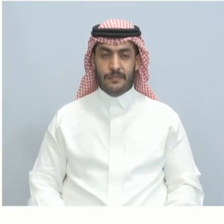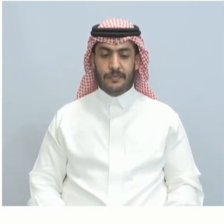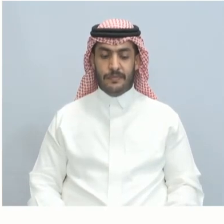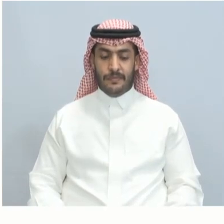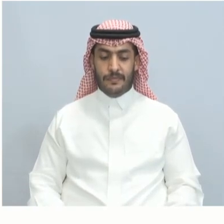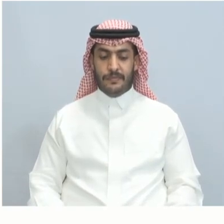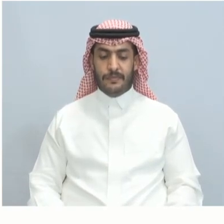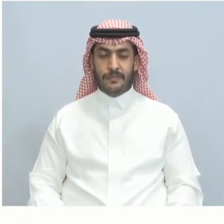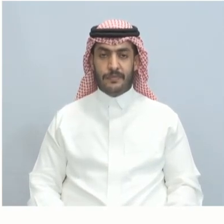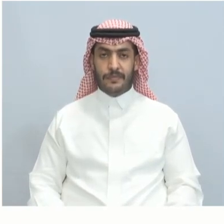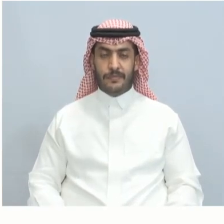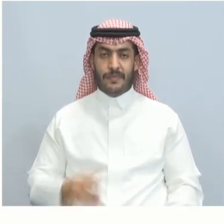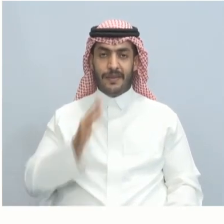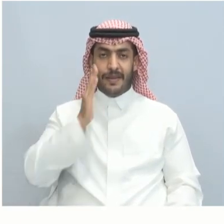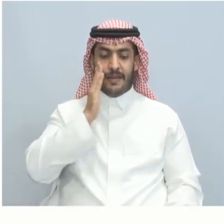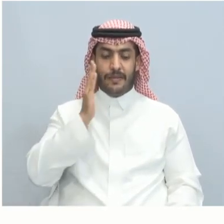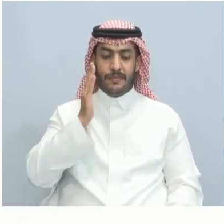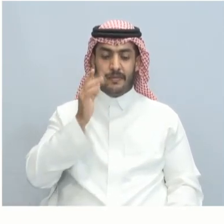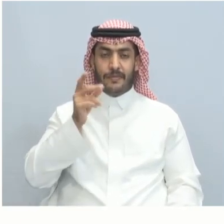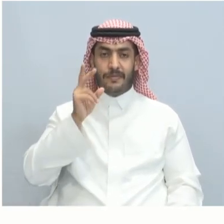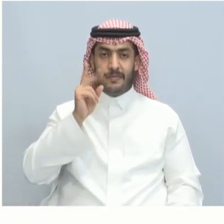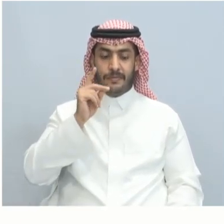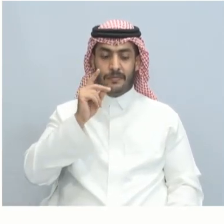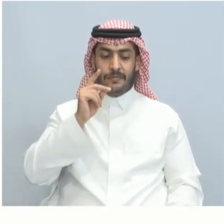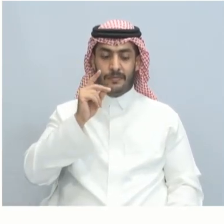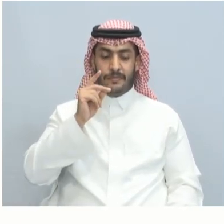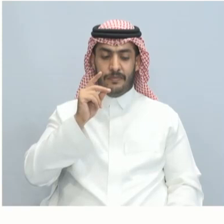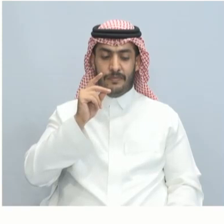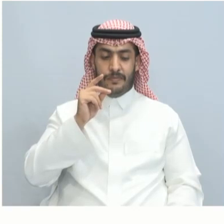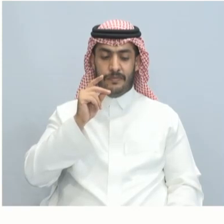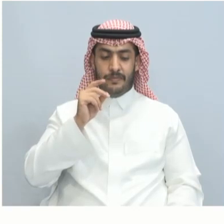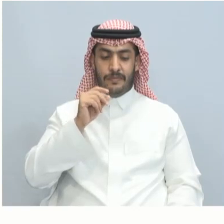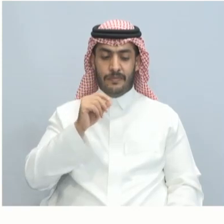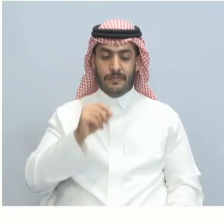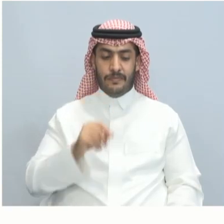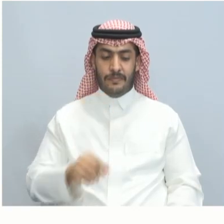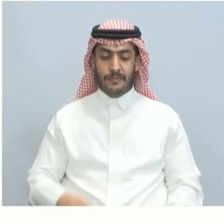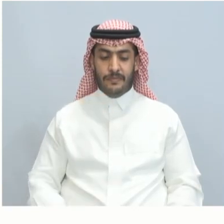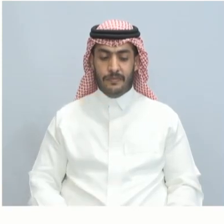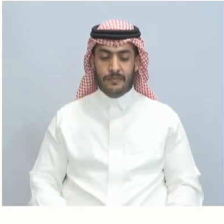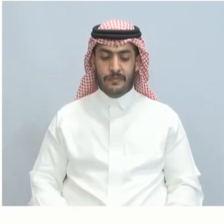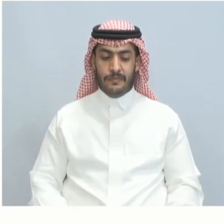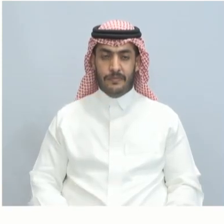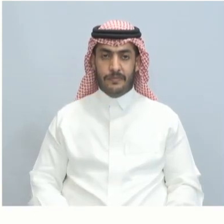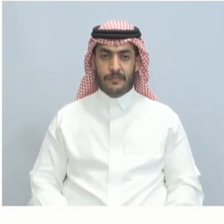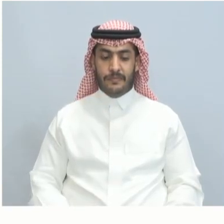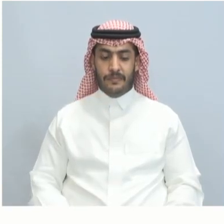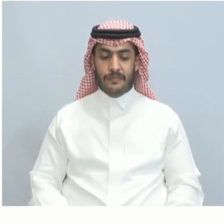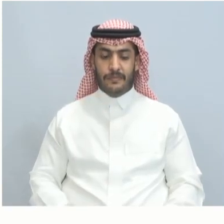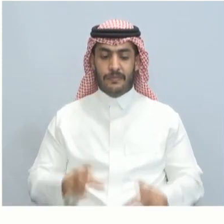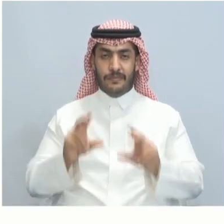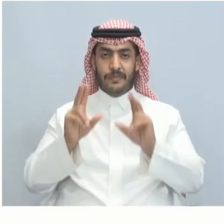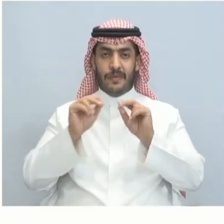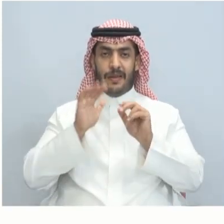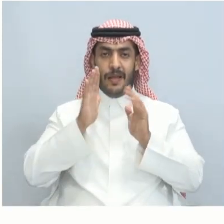الراس انسحاب خمس وحدات الى اليمين ايضا هذا الراس 1 2 3 4 5 ايضا